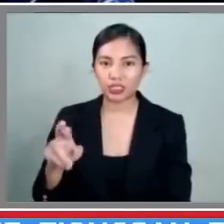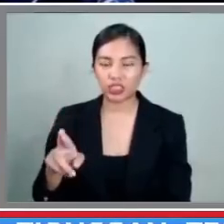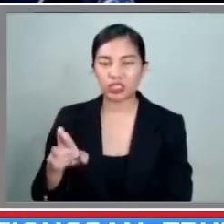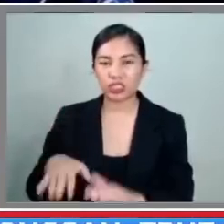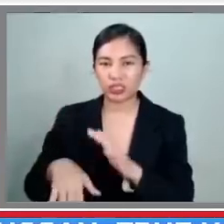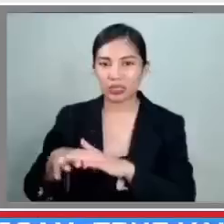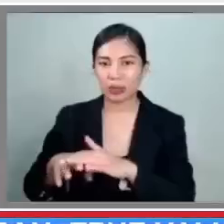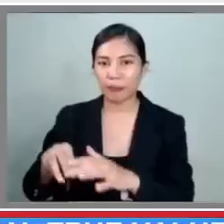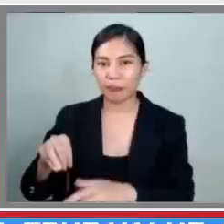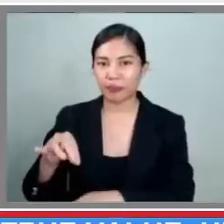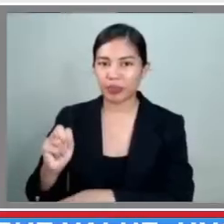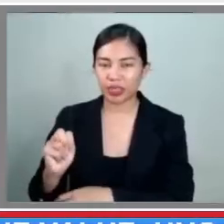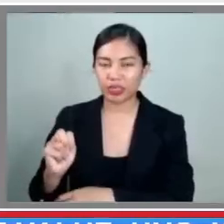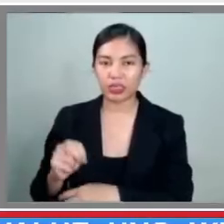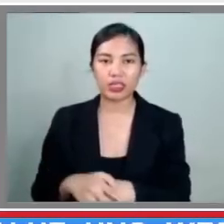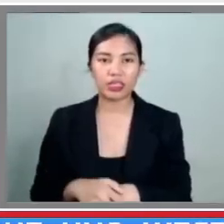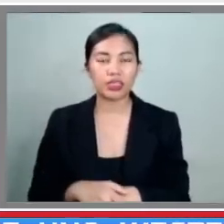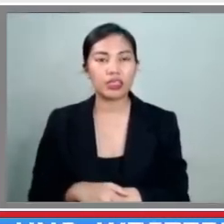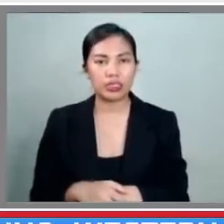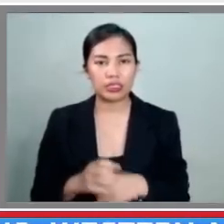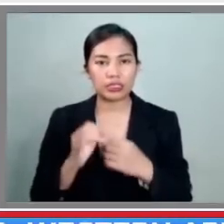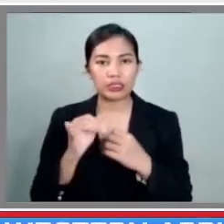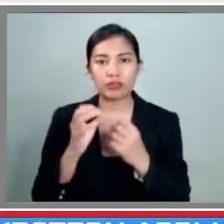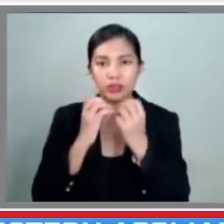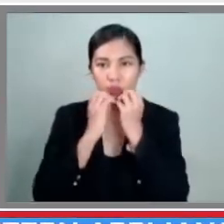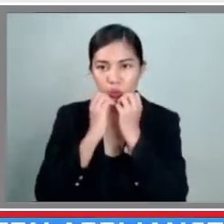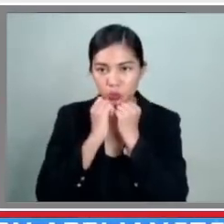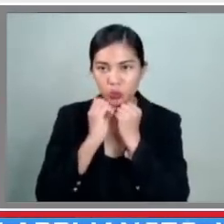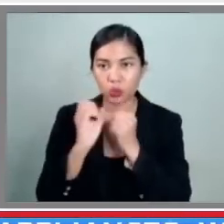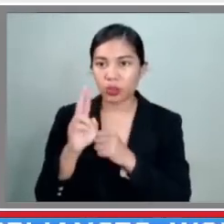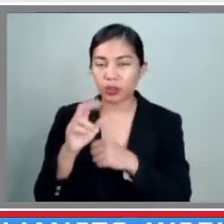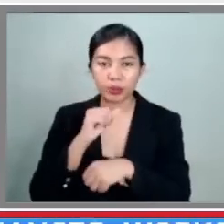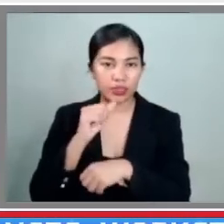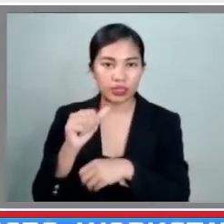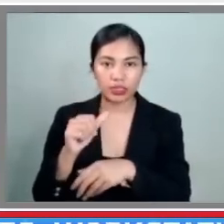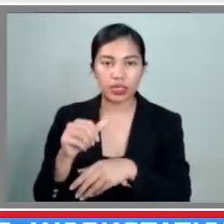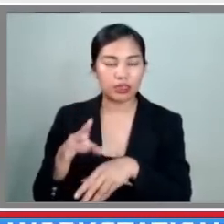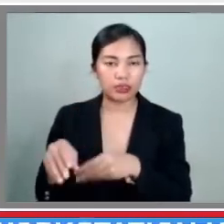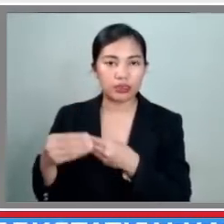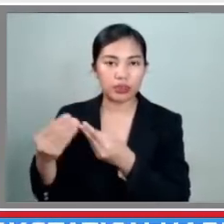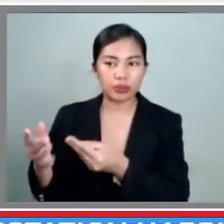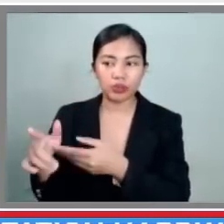ito kung magtitipid o kaya hindi mo na magsusupply sa mga irrigation, ganun ho ba?